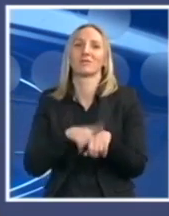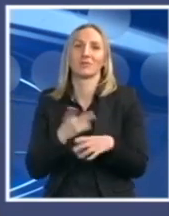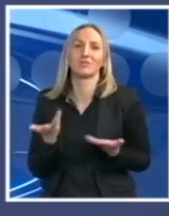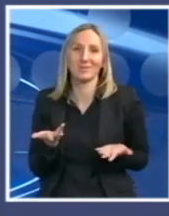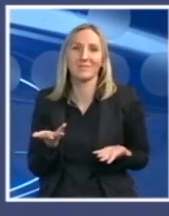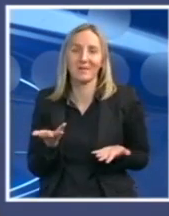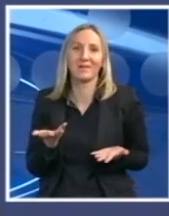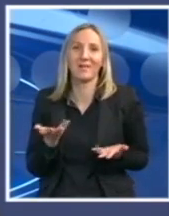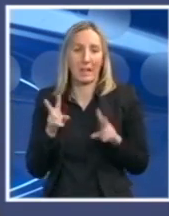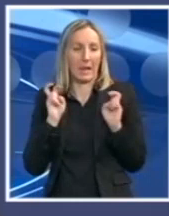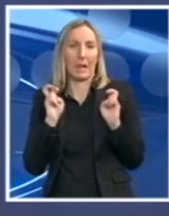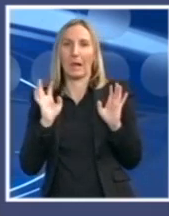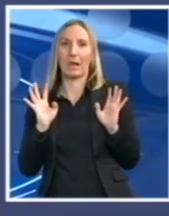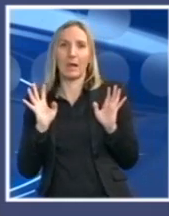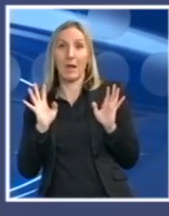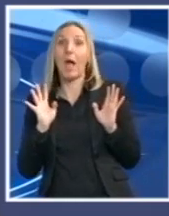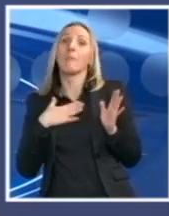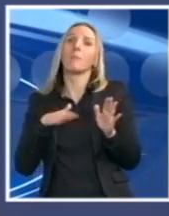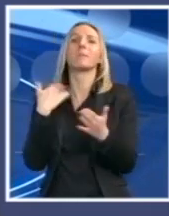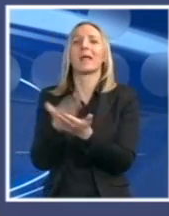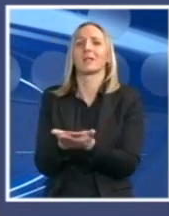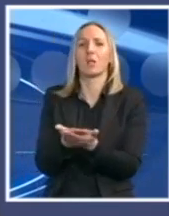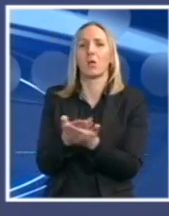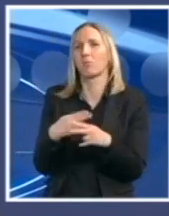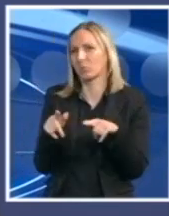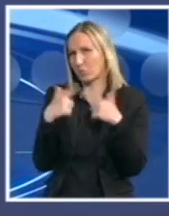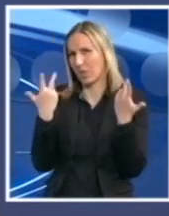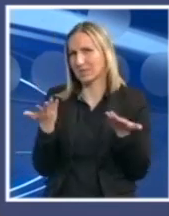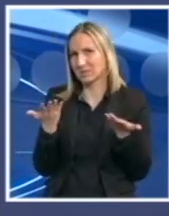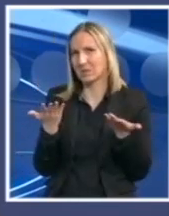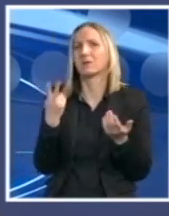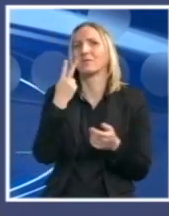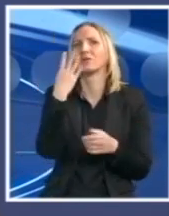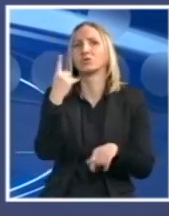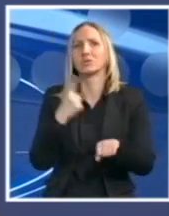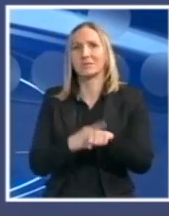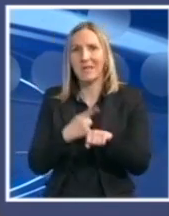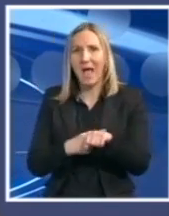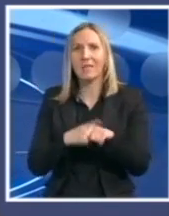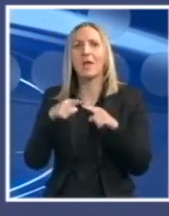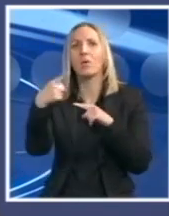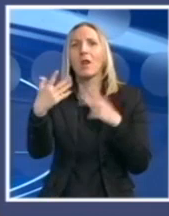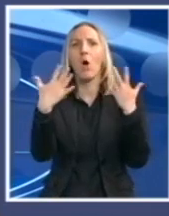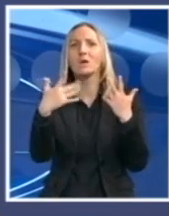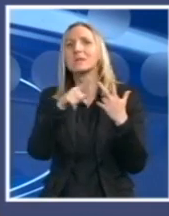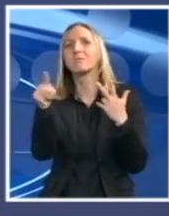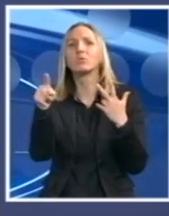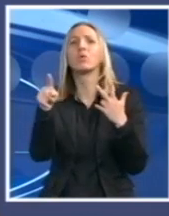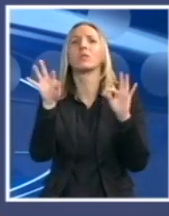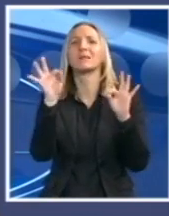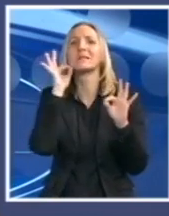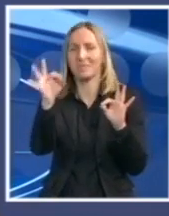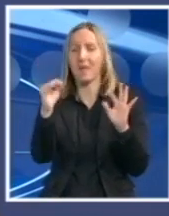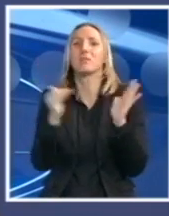Ali što se mog predloga tiče, on je potpuno jasan. 24 časa u narednih 8 do 10